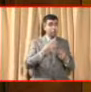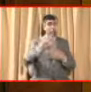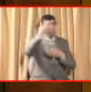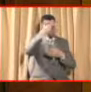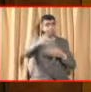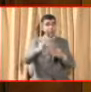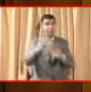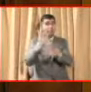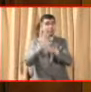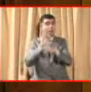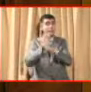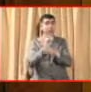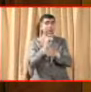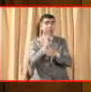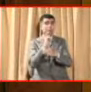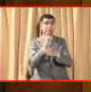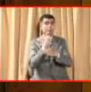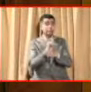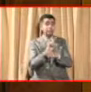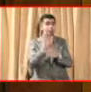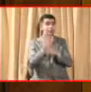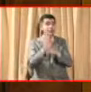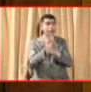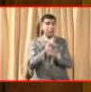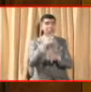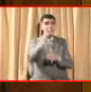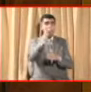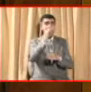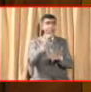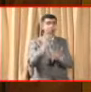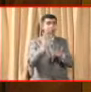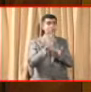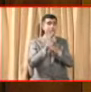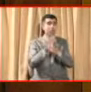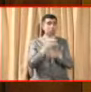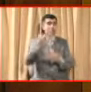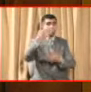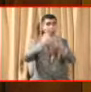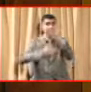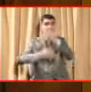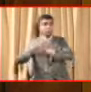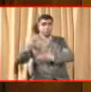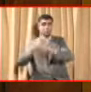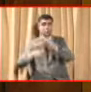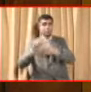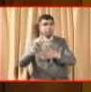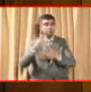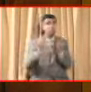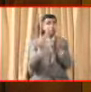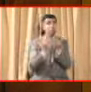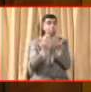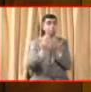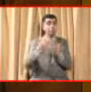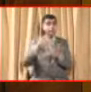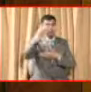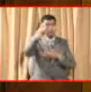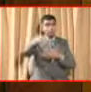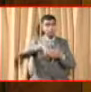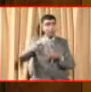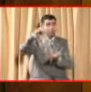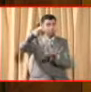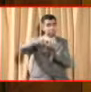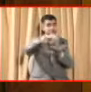والإنجليزية ودعم تعليم لغة وثقافة كلا البلدين، وذلك عبر تواجد المدارس الأمريكية بالمغرب والمدارس